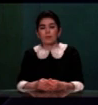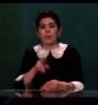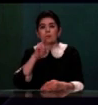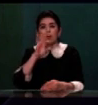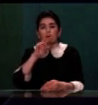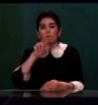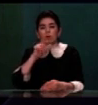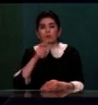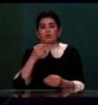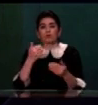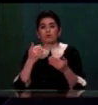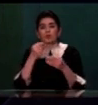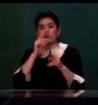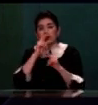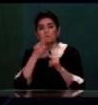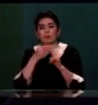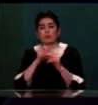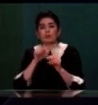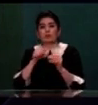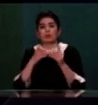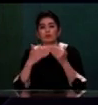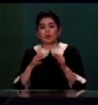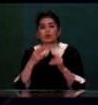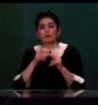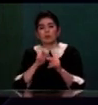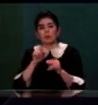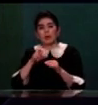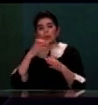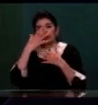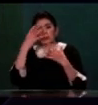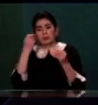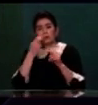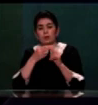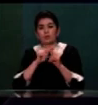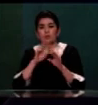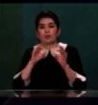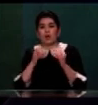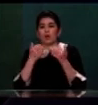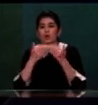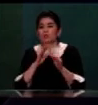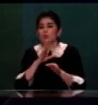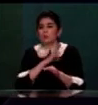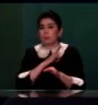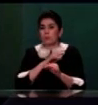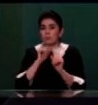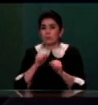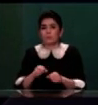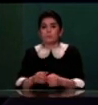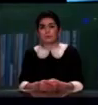Parolni agar noto'g'ri kiritadigan bo'lsak, demak yoki esimizdan chiqib qolsa, ochilmasligi